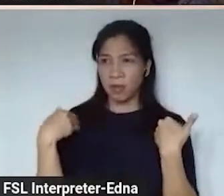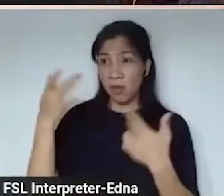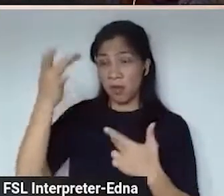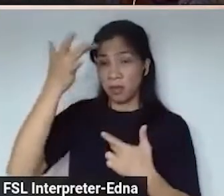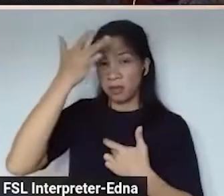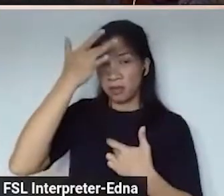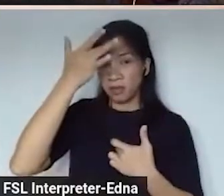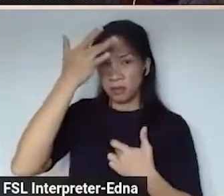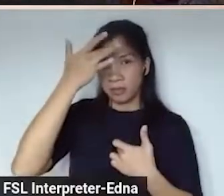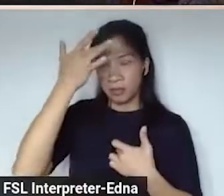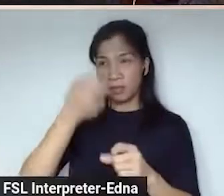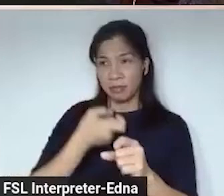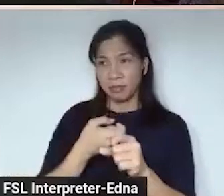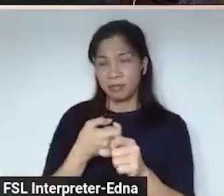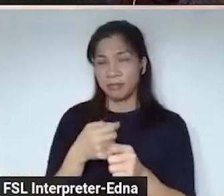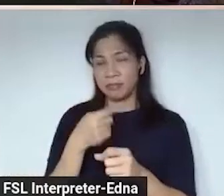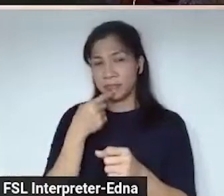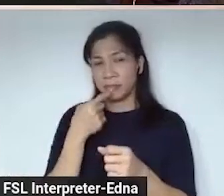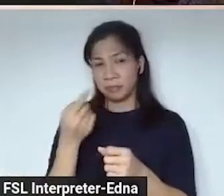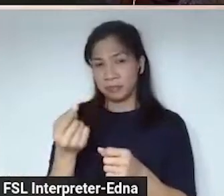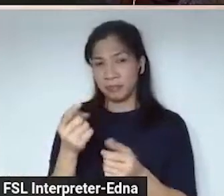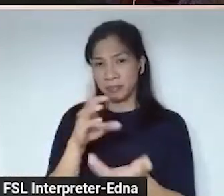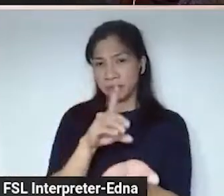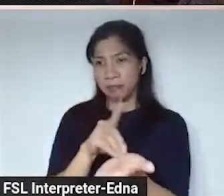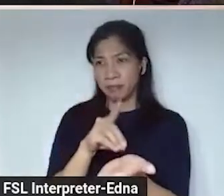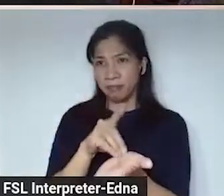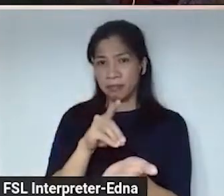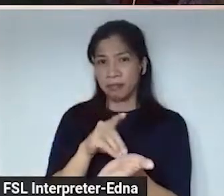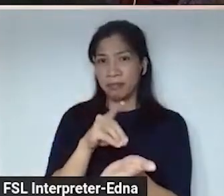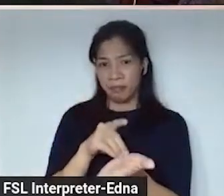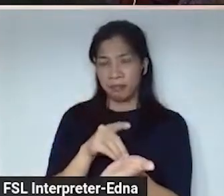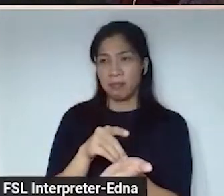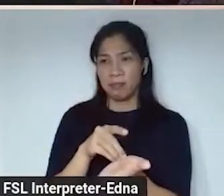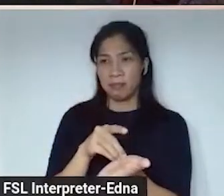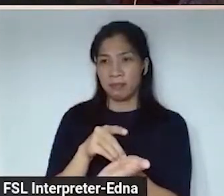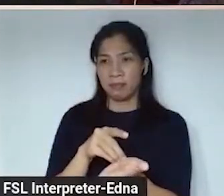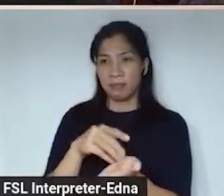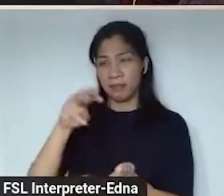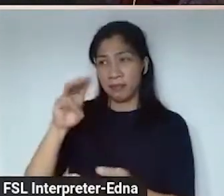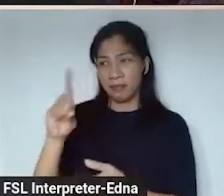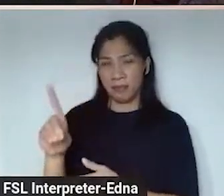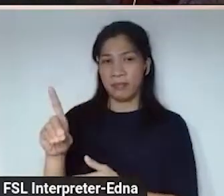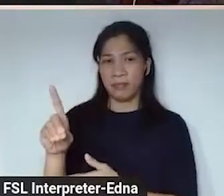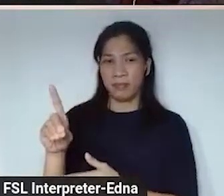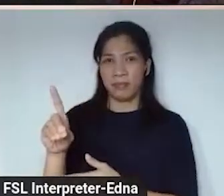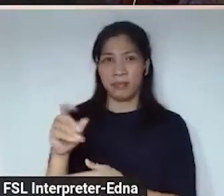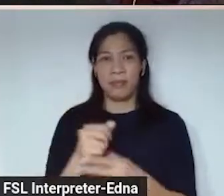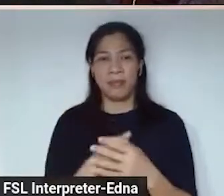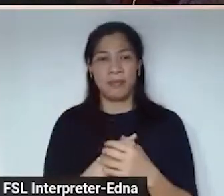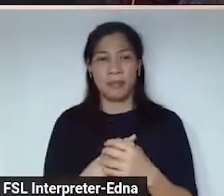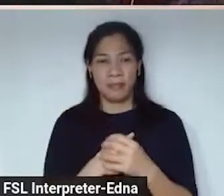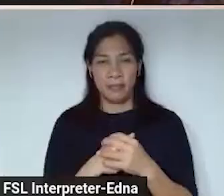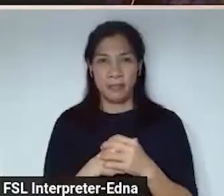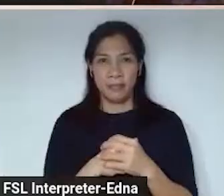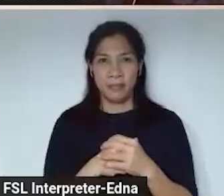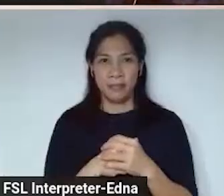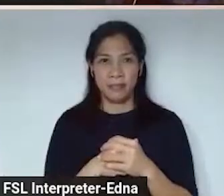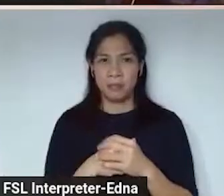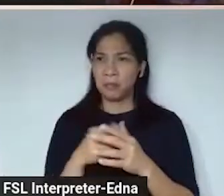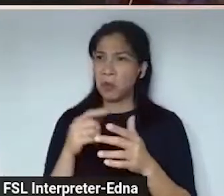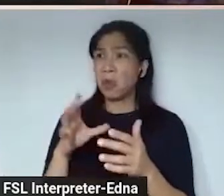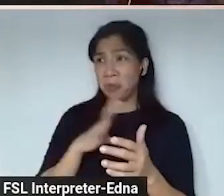na yung weakening of the muscle, so I need the baston. And then sa kanila, okay lang naman